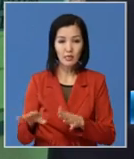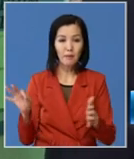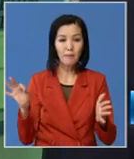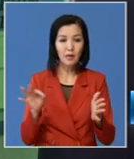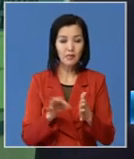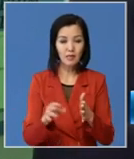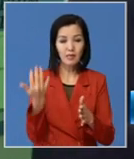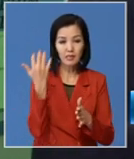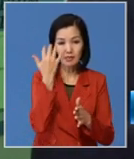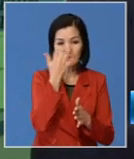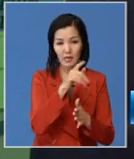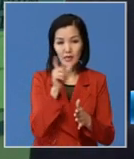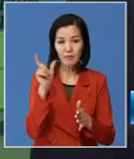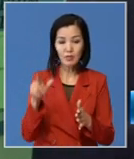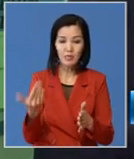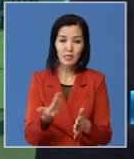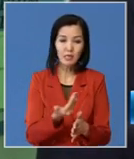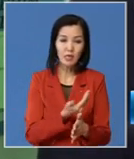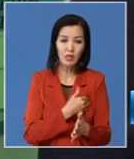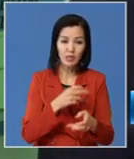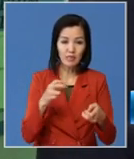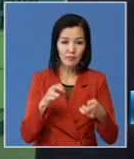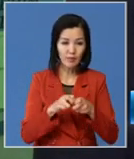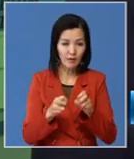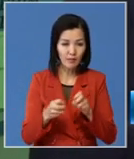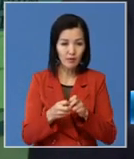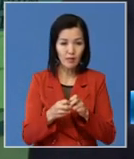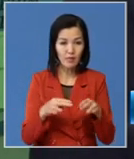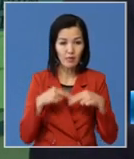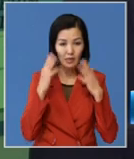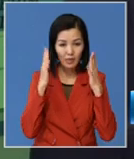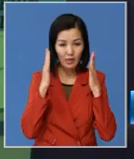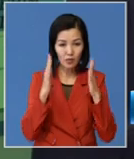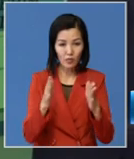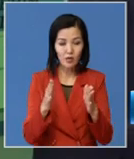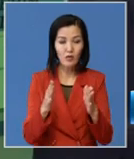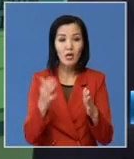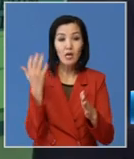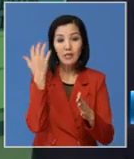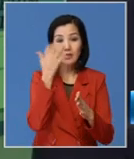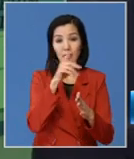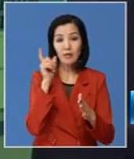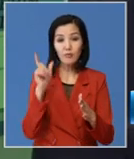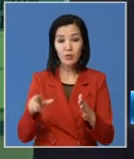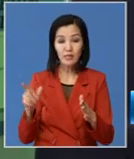Енді әлемдегі бүгінгі күннің басты оқиғаларын айтамыз. Назарларыңыз жаһан жаңалықтар топтамасында болсын.